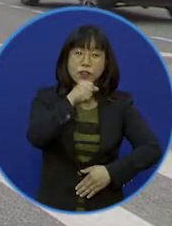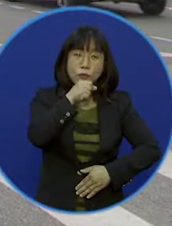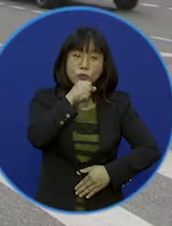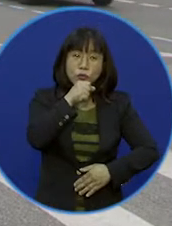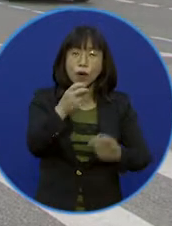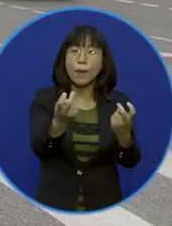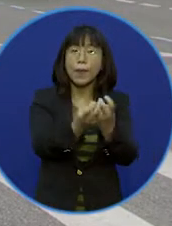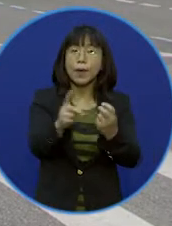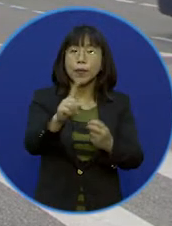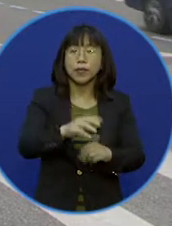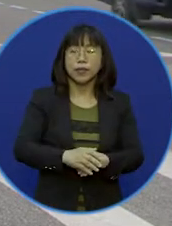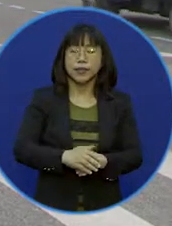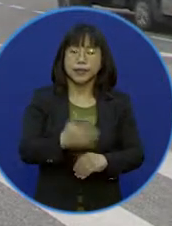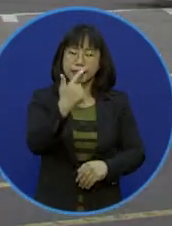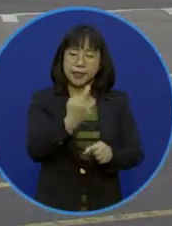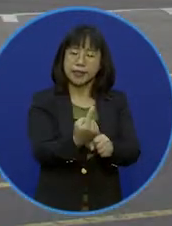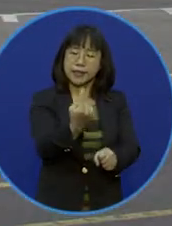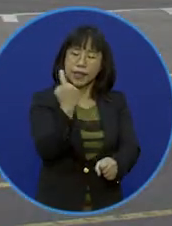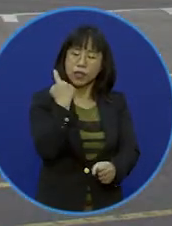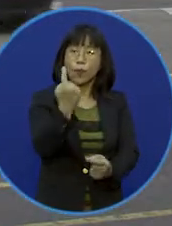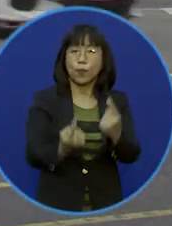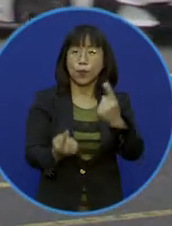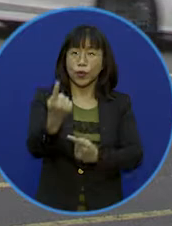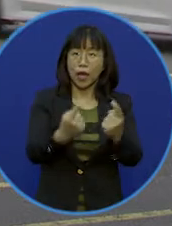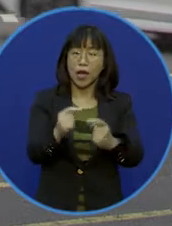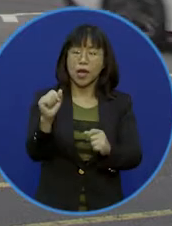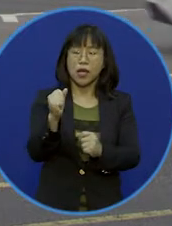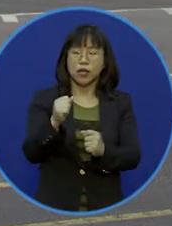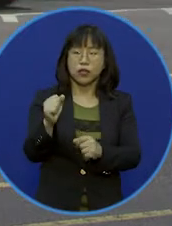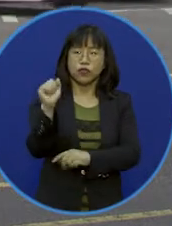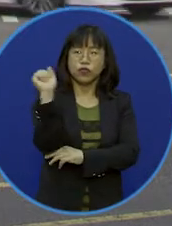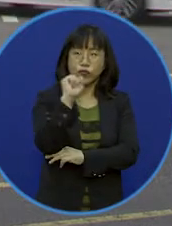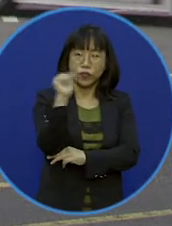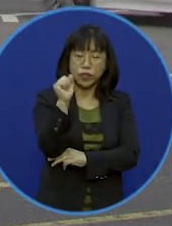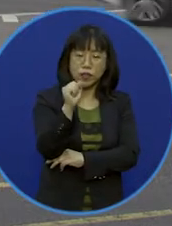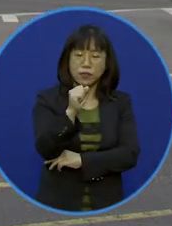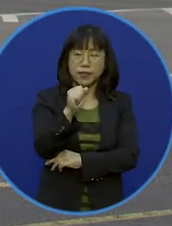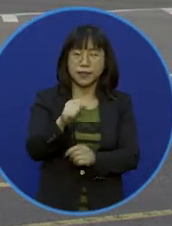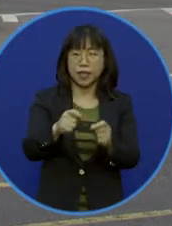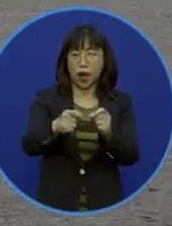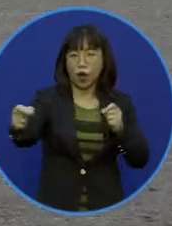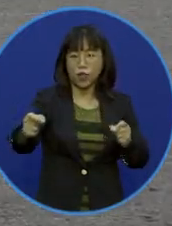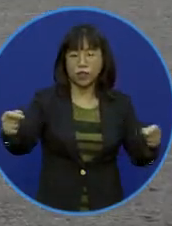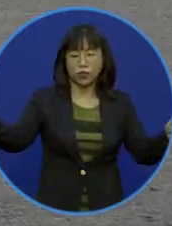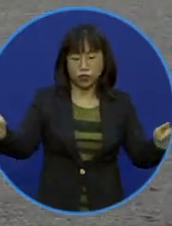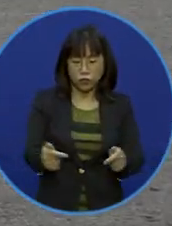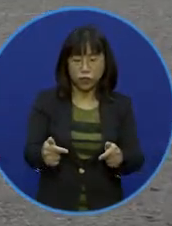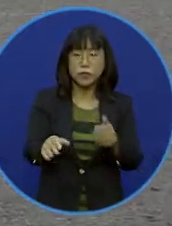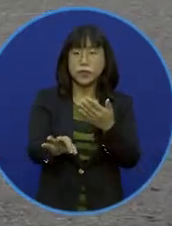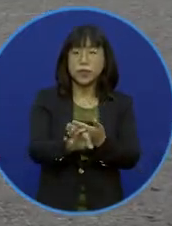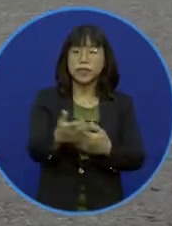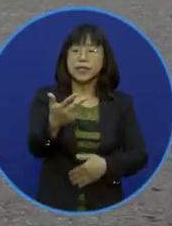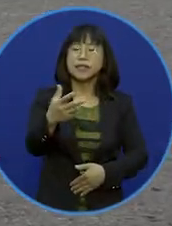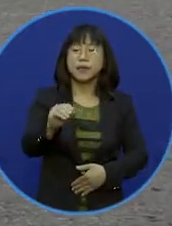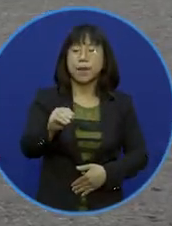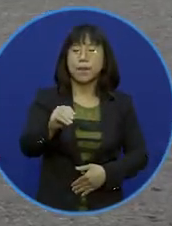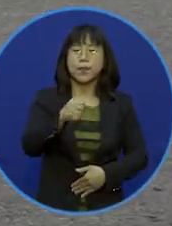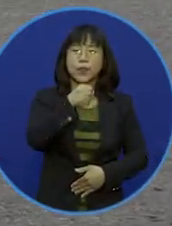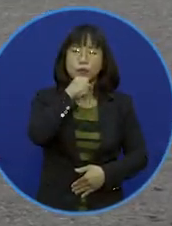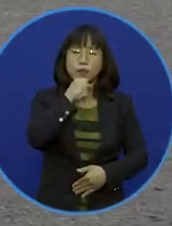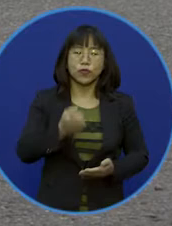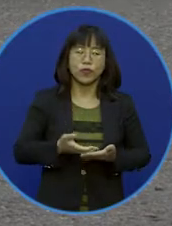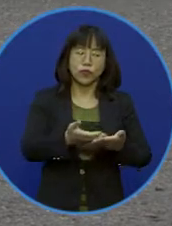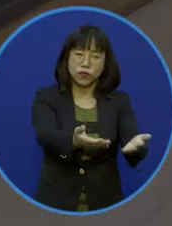말리지는 지난해 연간 주행거리 보다 주행거리를 단추 캄 연 감축 실적에 따라 최대 7만